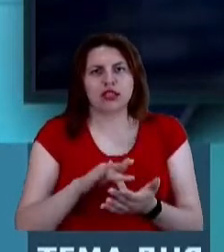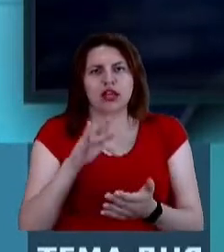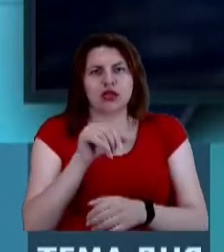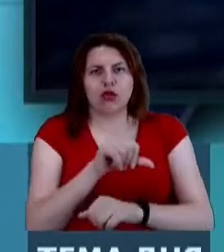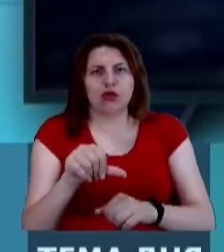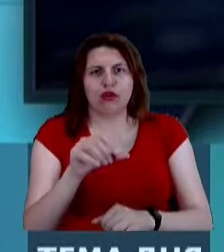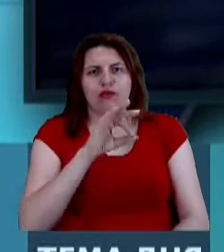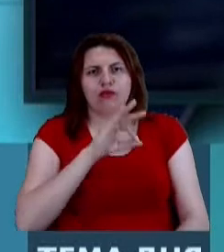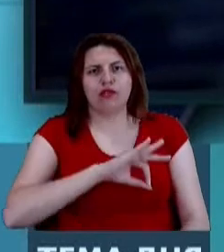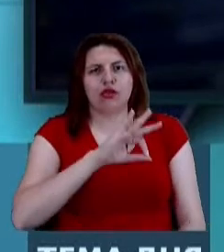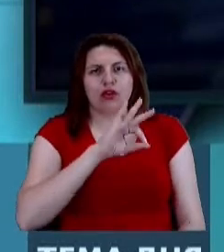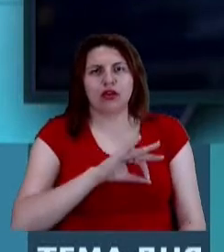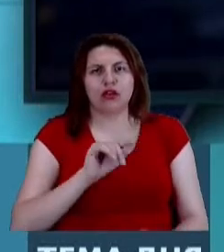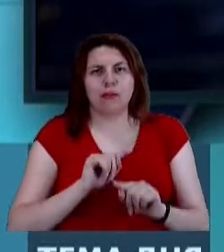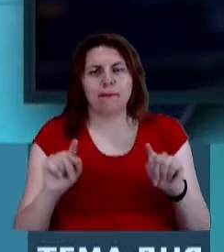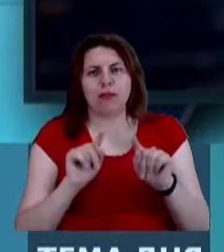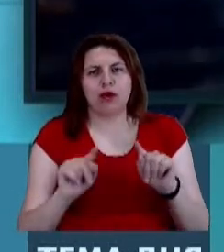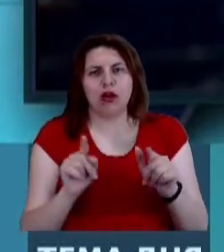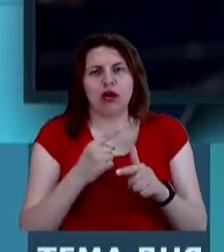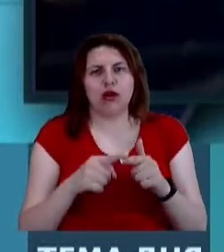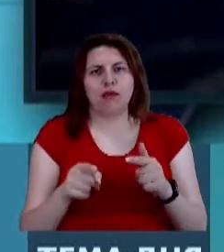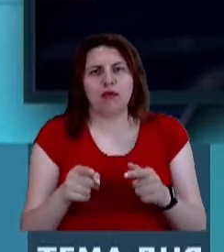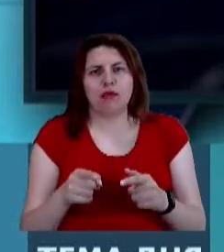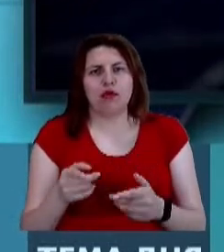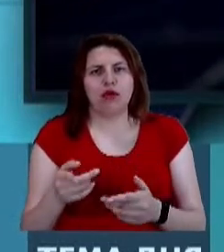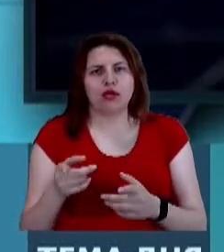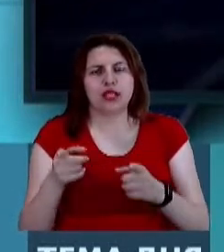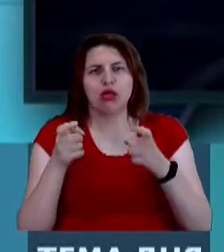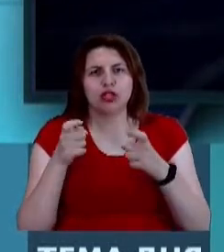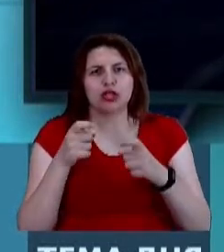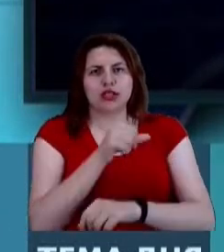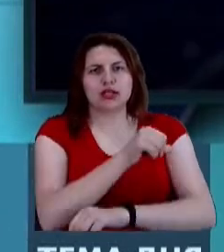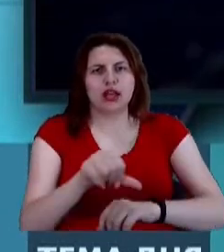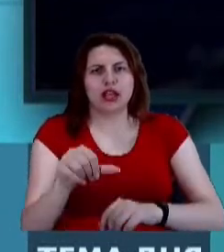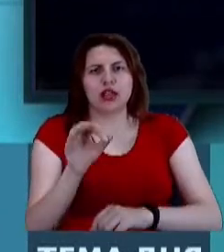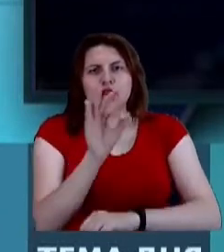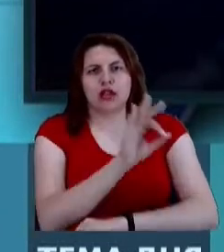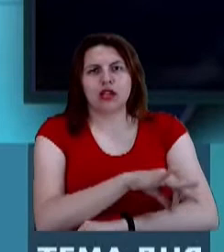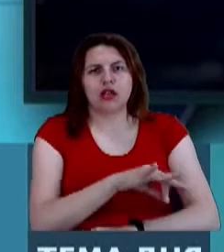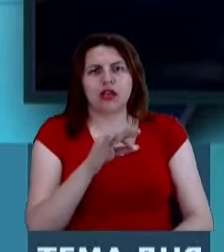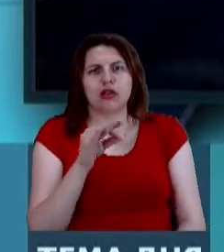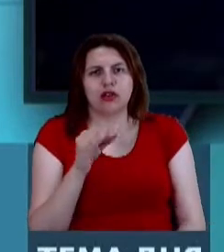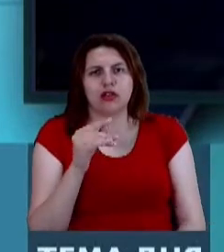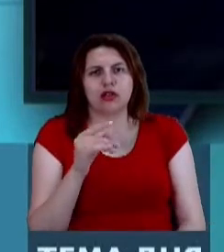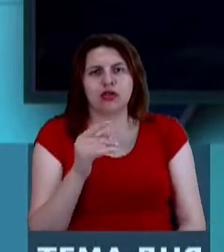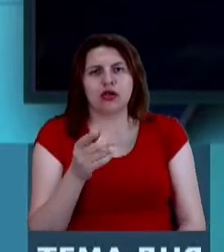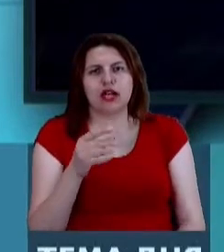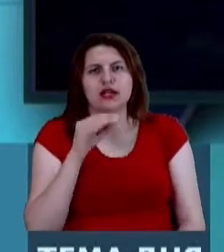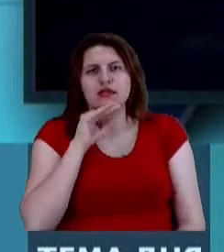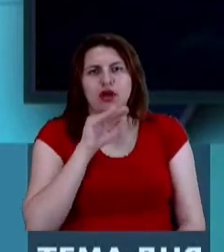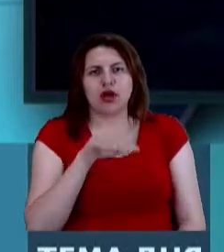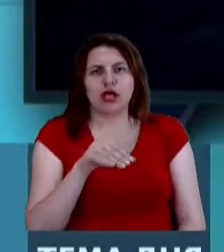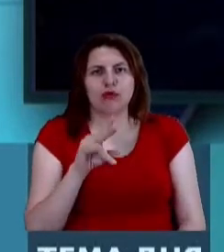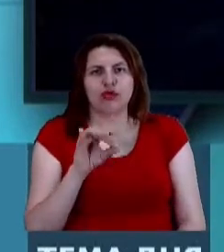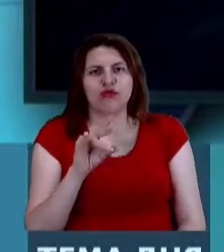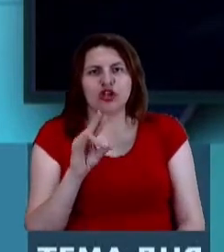для пропаганди або залучення західних експертів, яких ми називаємо Путін-Ферштейн, або люди, які